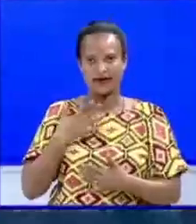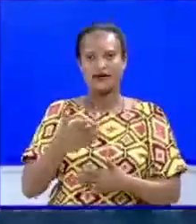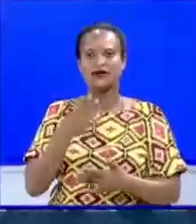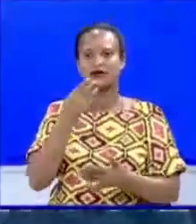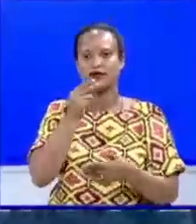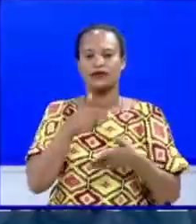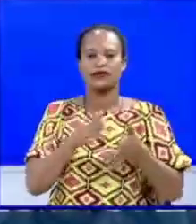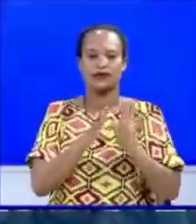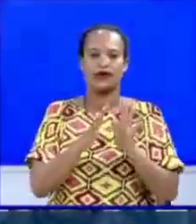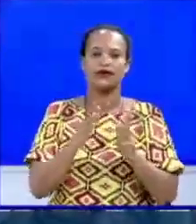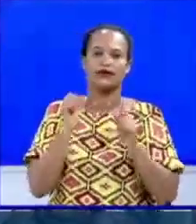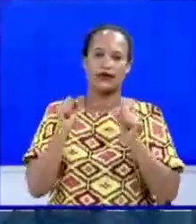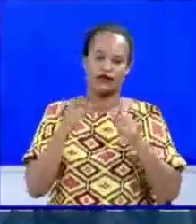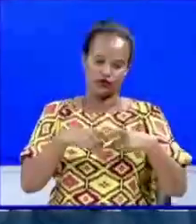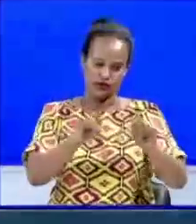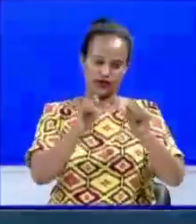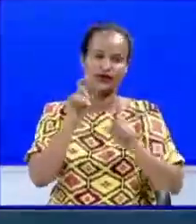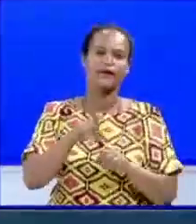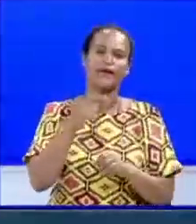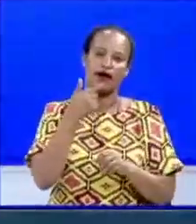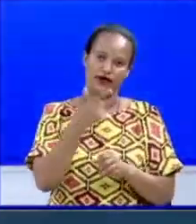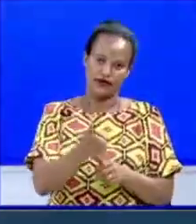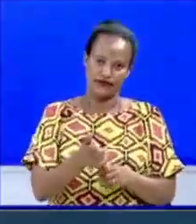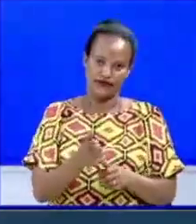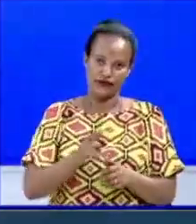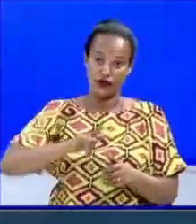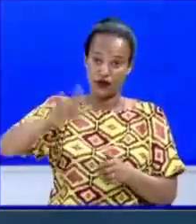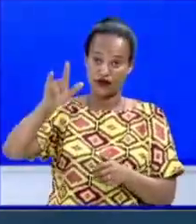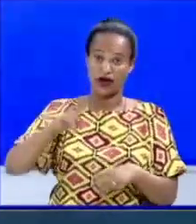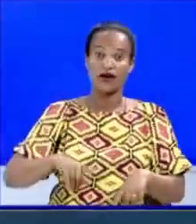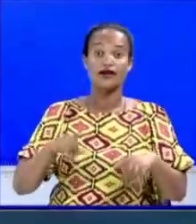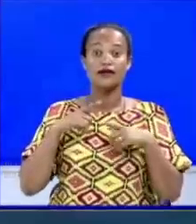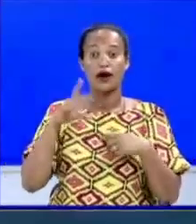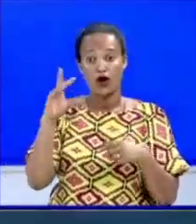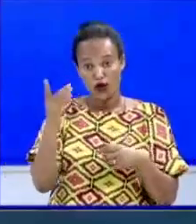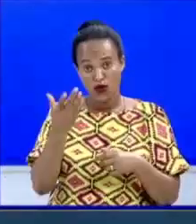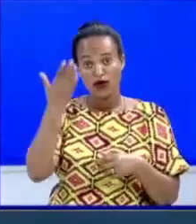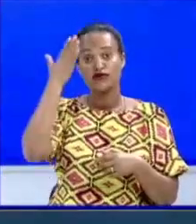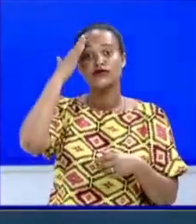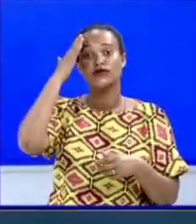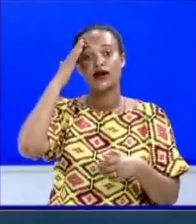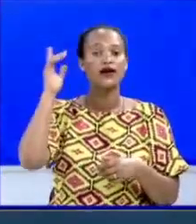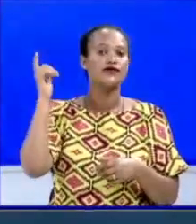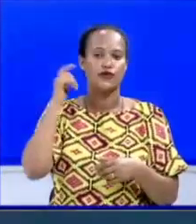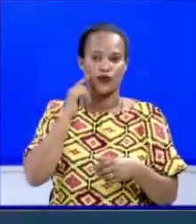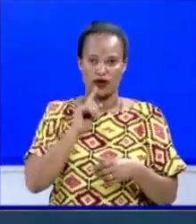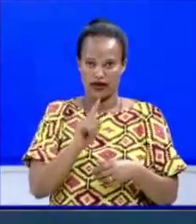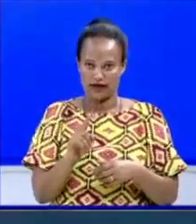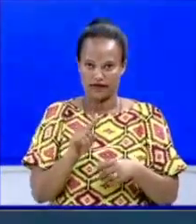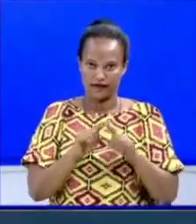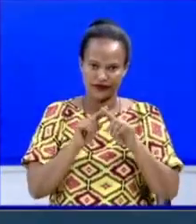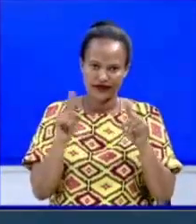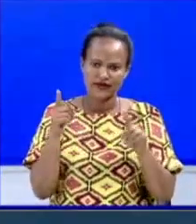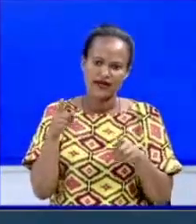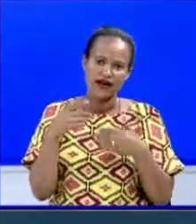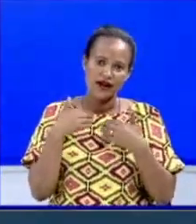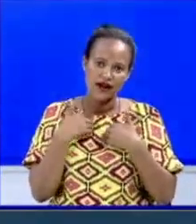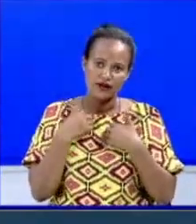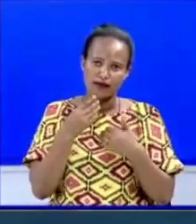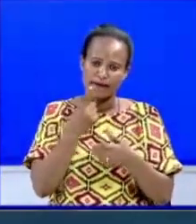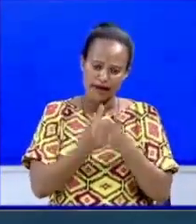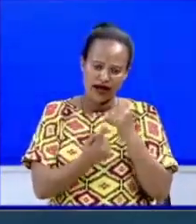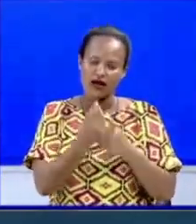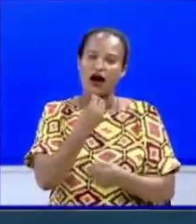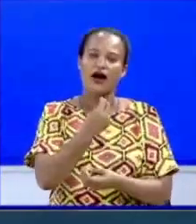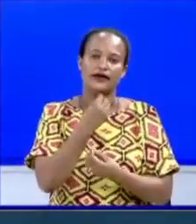ተግባር ተጠናኺሩ ክቕፅል ይግባእ ኢሎም። ና ወፃኢ እናብራ ኮ ንፈልጦ ኮይና ንሰምዖ ኢና ለ ግን ከዛ ልላቶም በይና